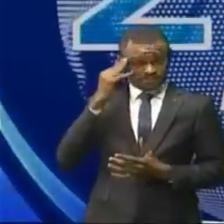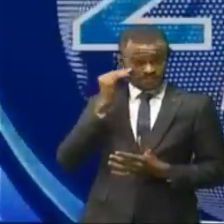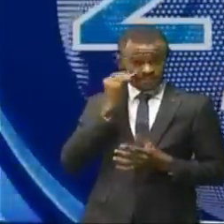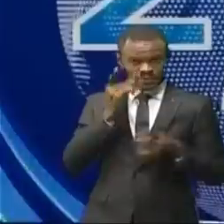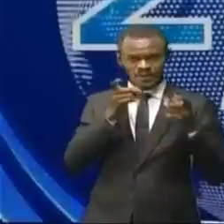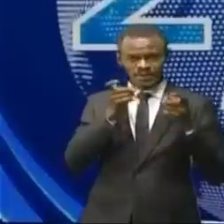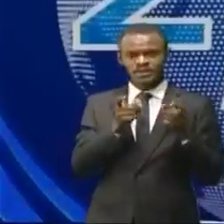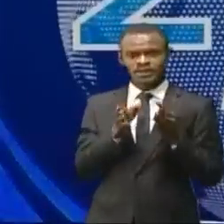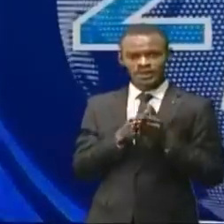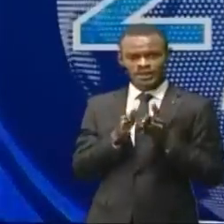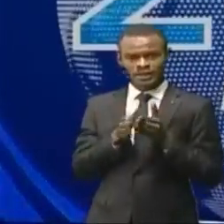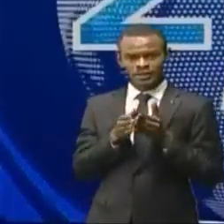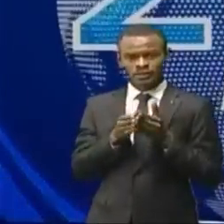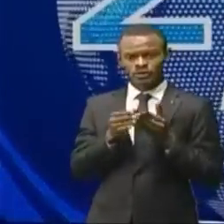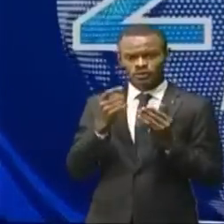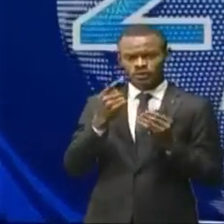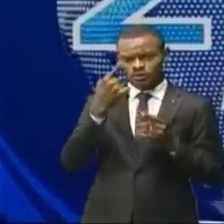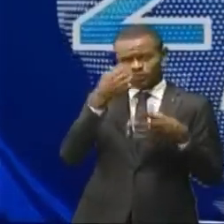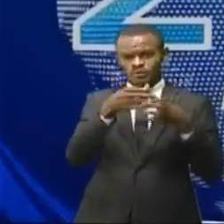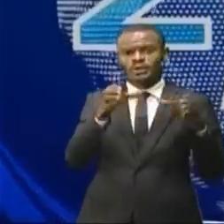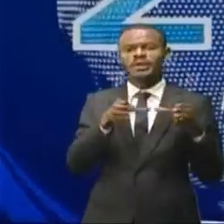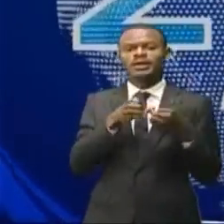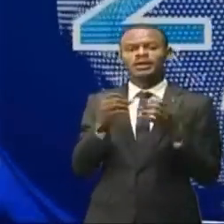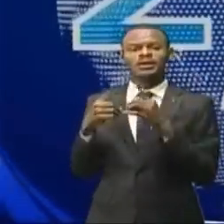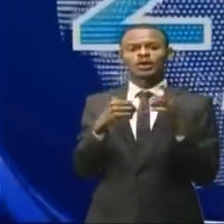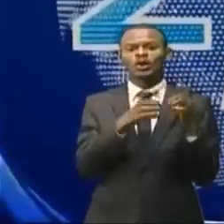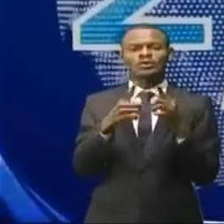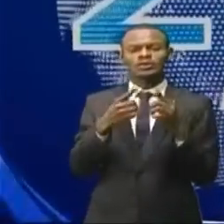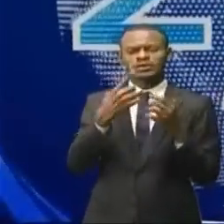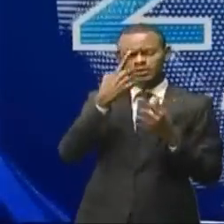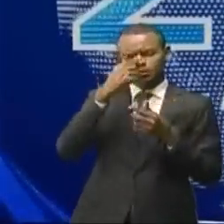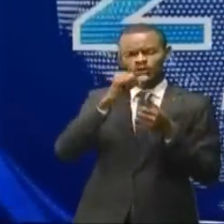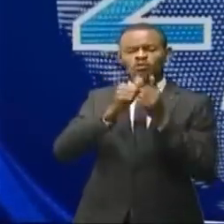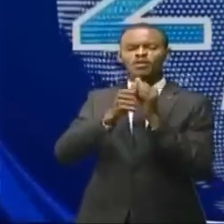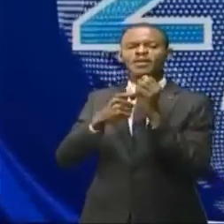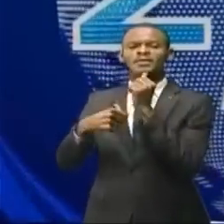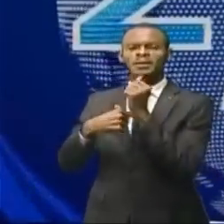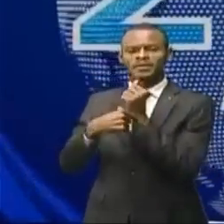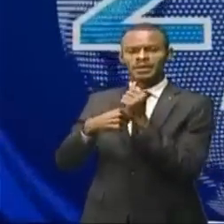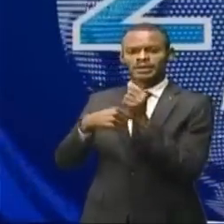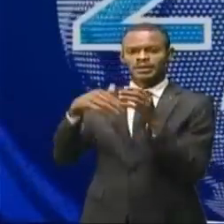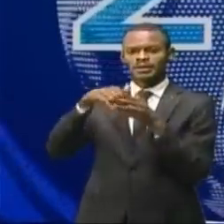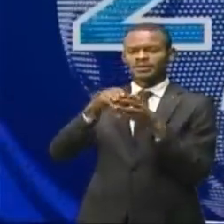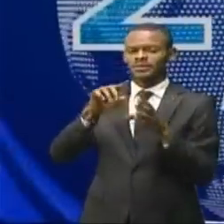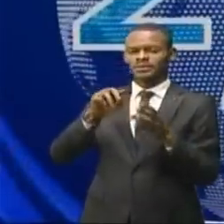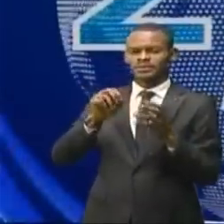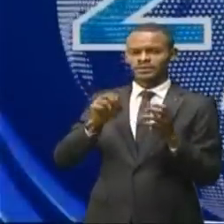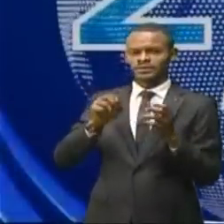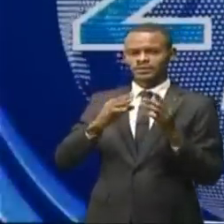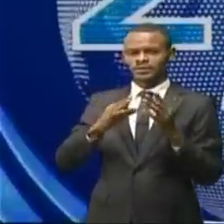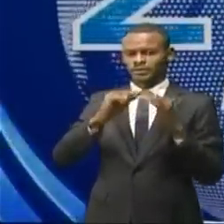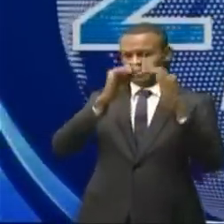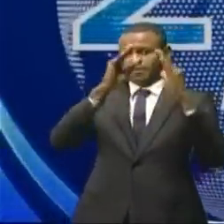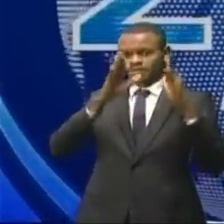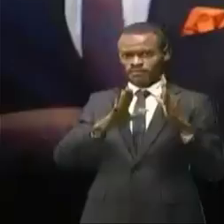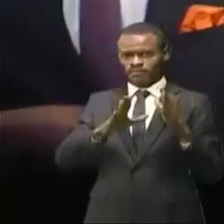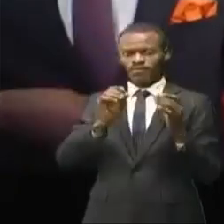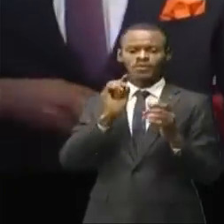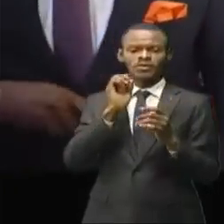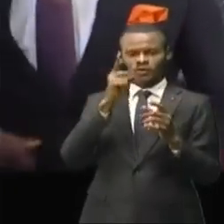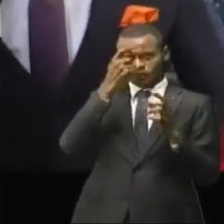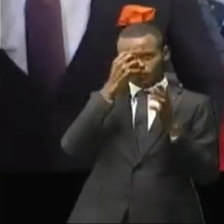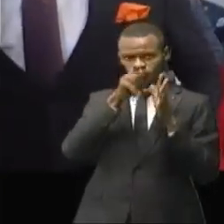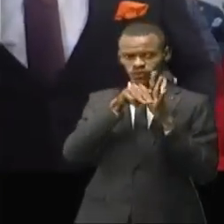concertation humanitaire c'était au salon rouge de l'immeuble du gouvernement Patty ton douanou Julien pour le rapportage